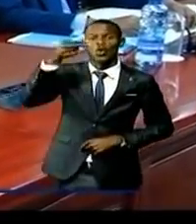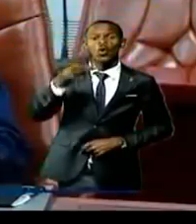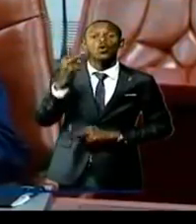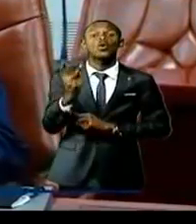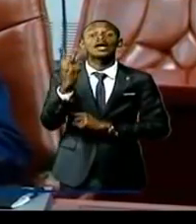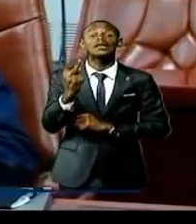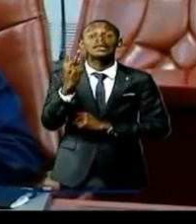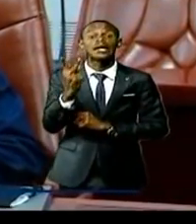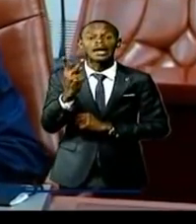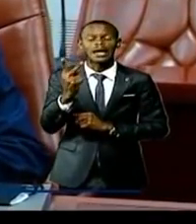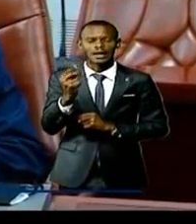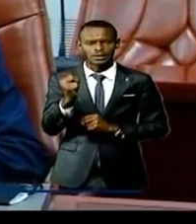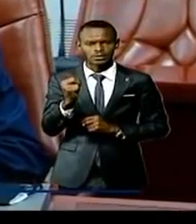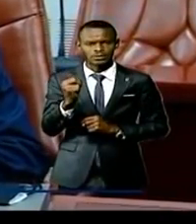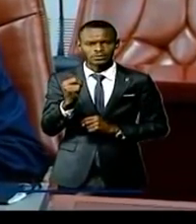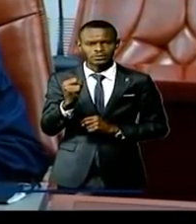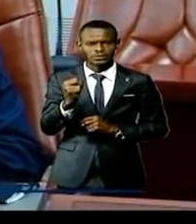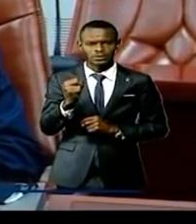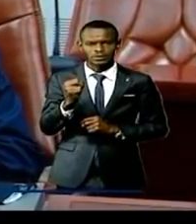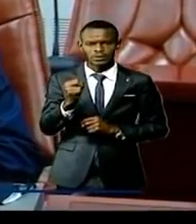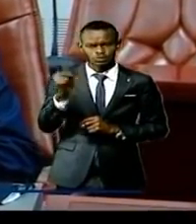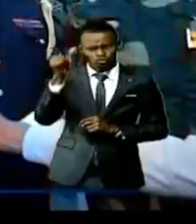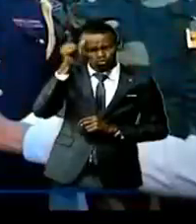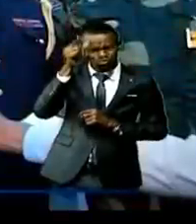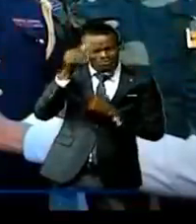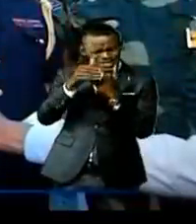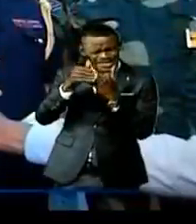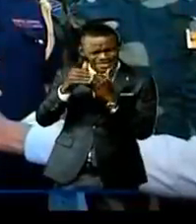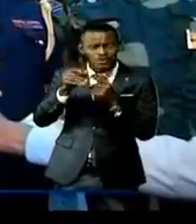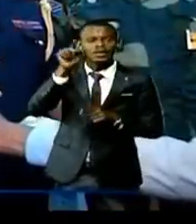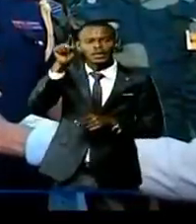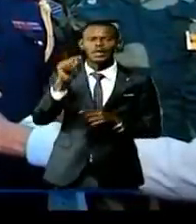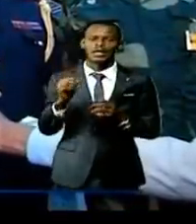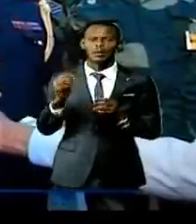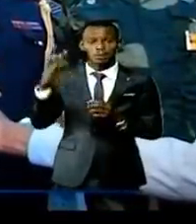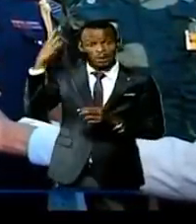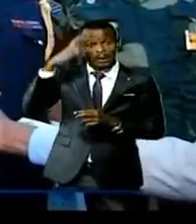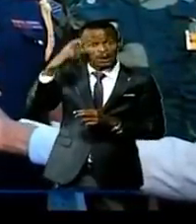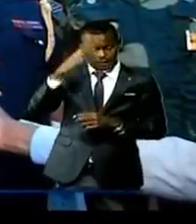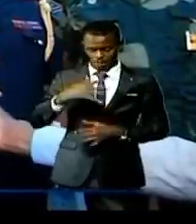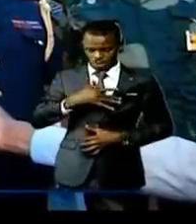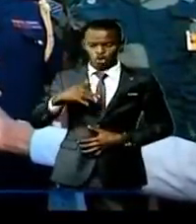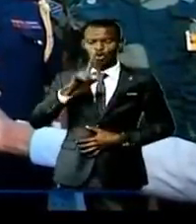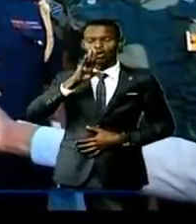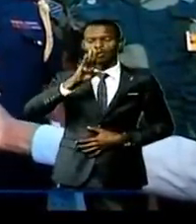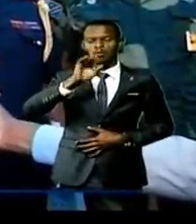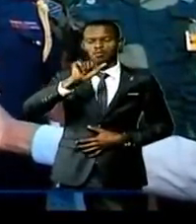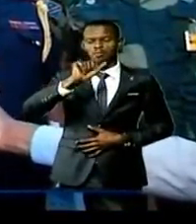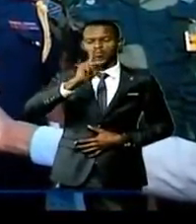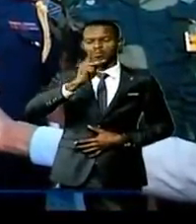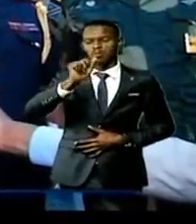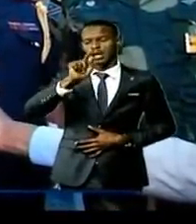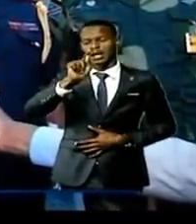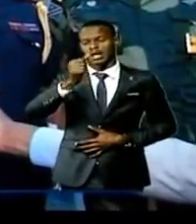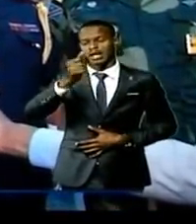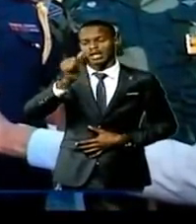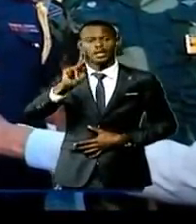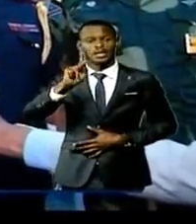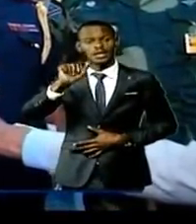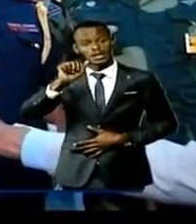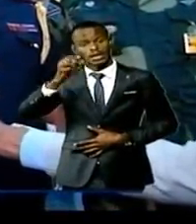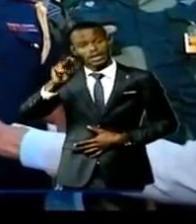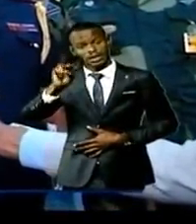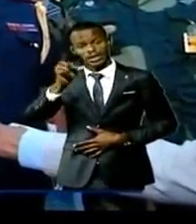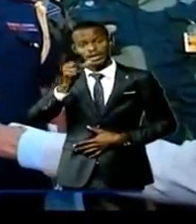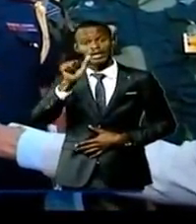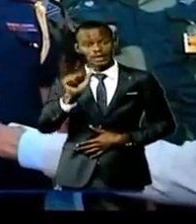avec la résurgence des Bakata-Katanga à Mitwaba. de